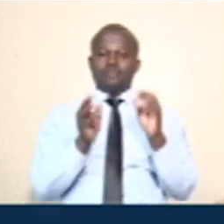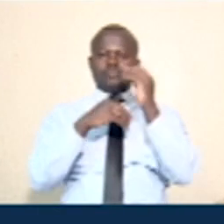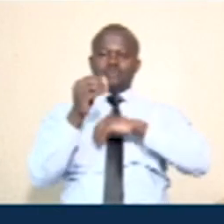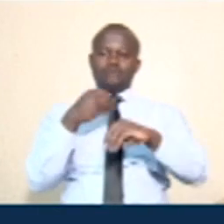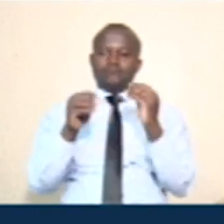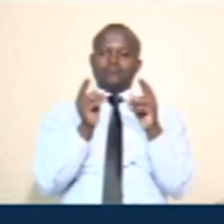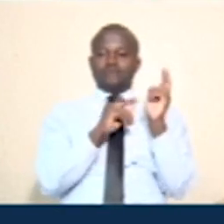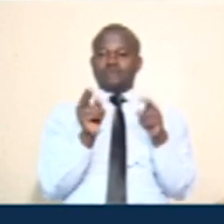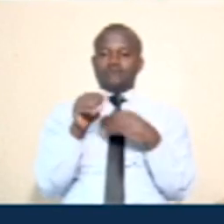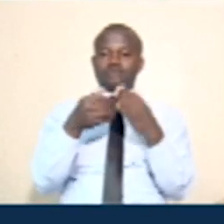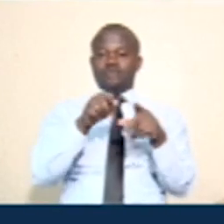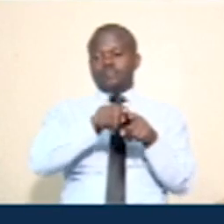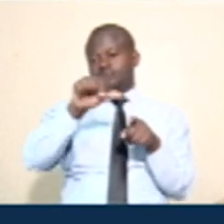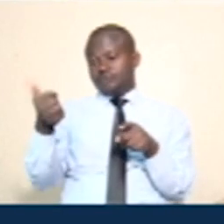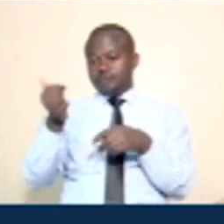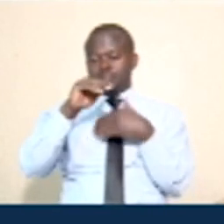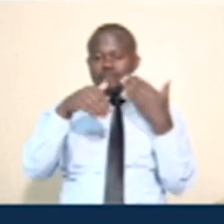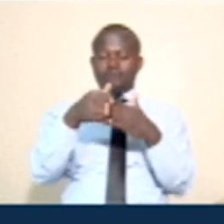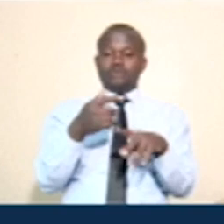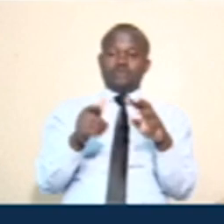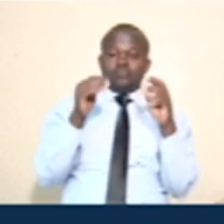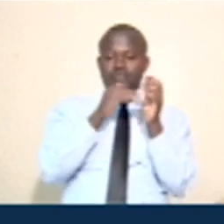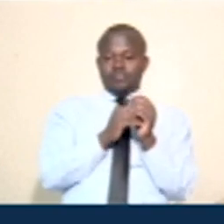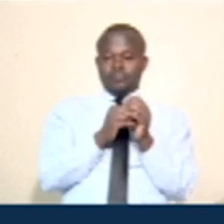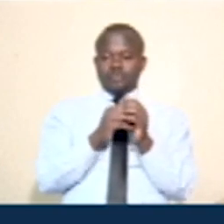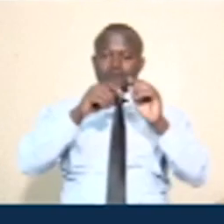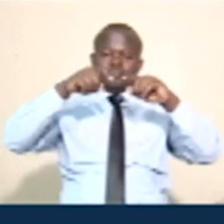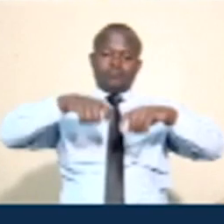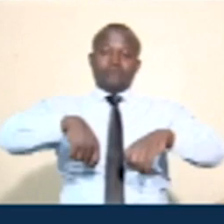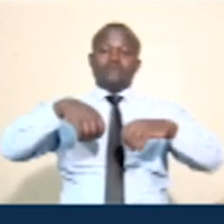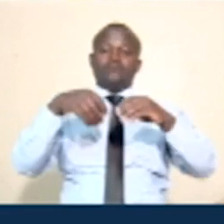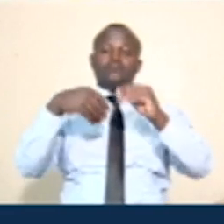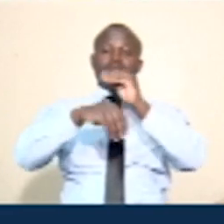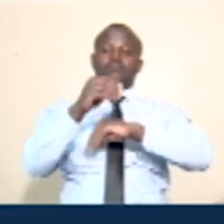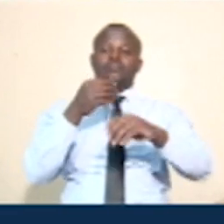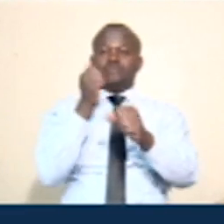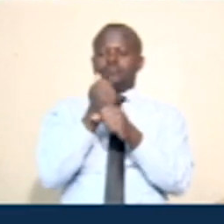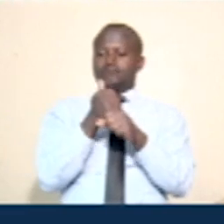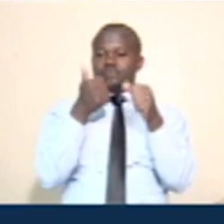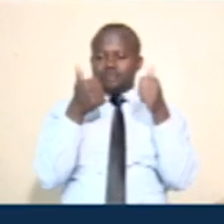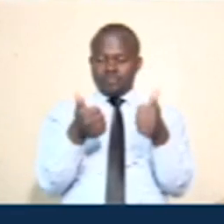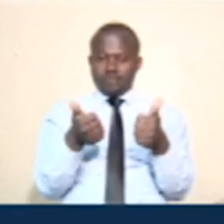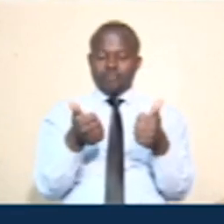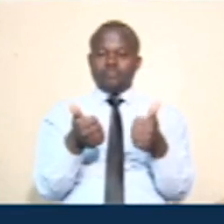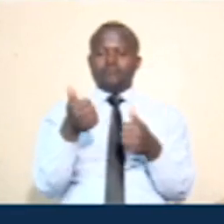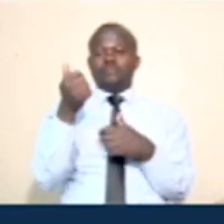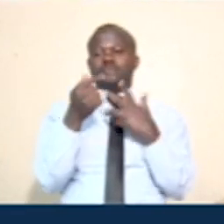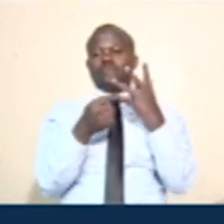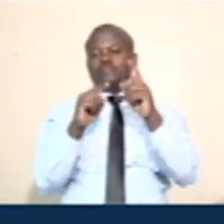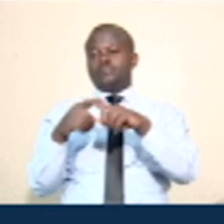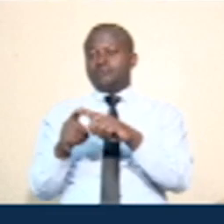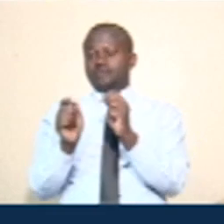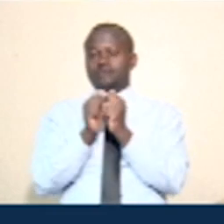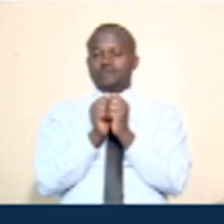ubucuruzi ni ubusanzwe ni nk'ahandi hose ariko amaduka arakora amaduka ibintu